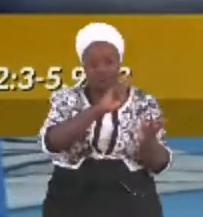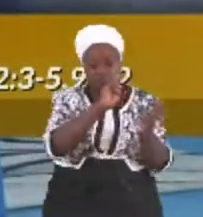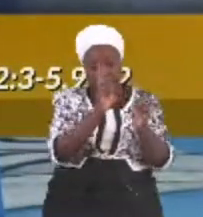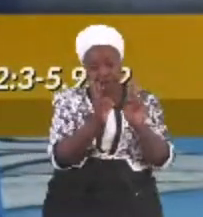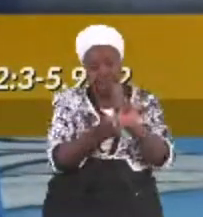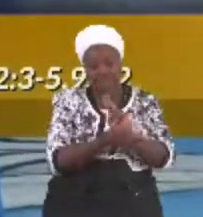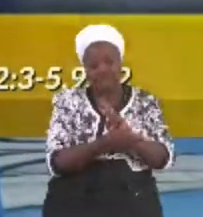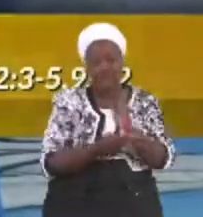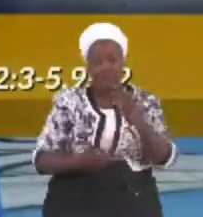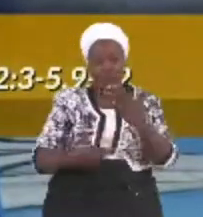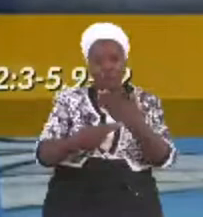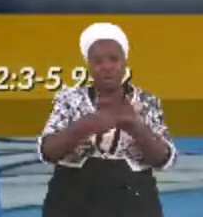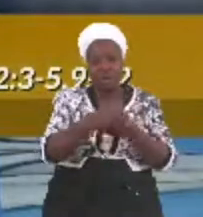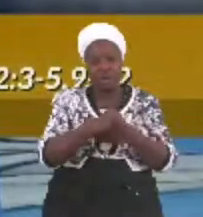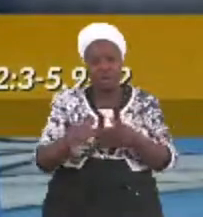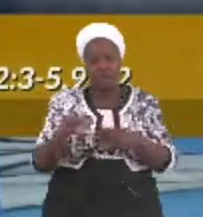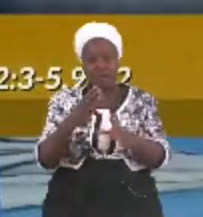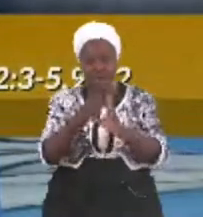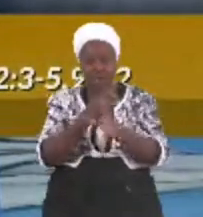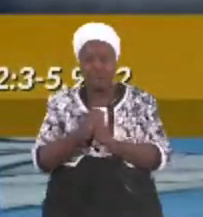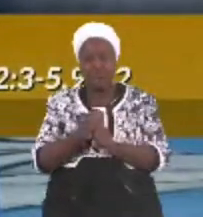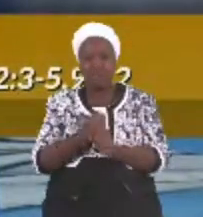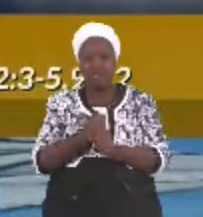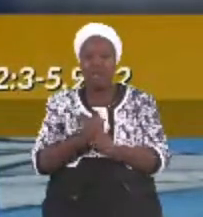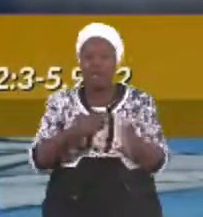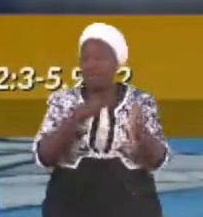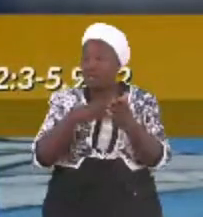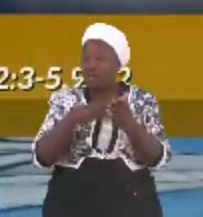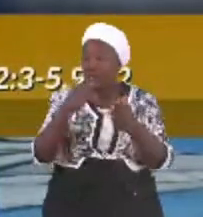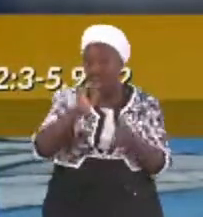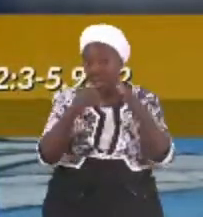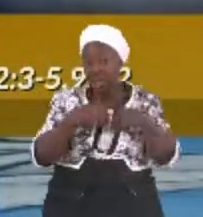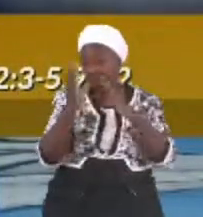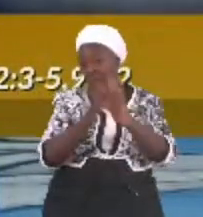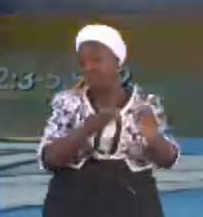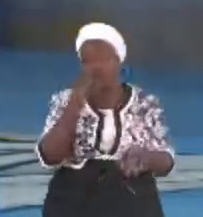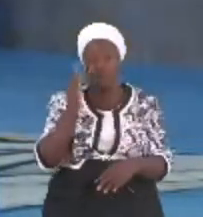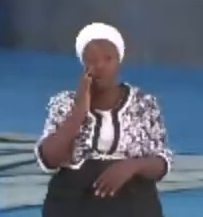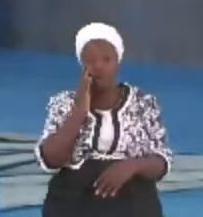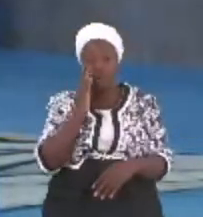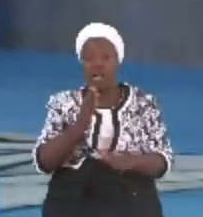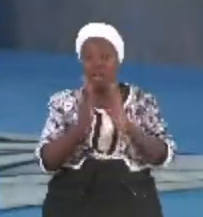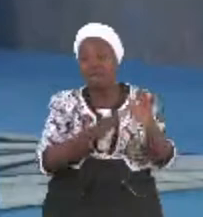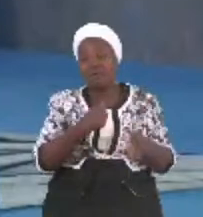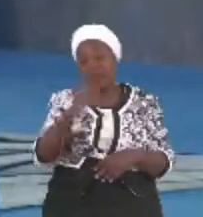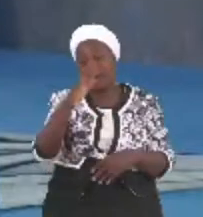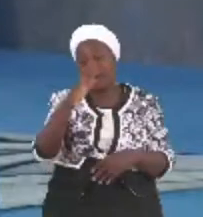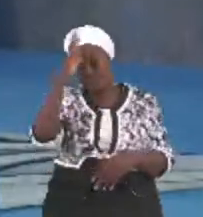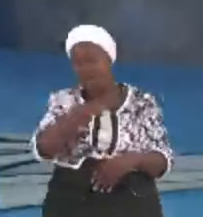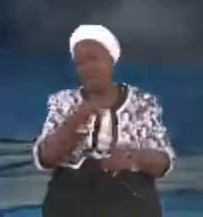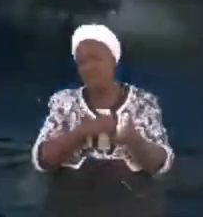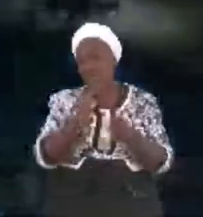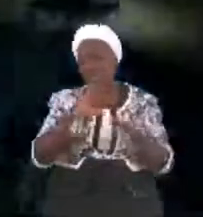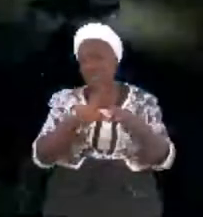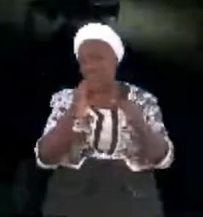des rapatriés pénitents. Cet enfant qui a quitté la maison, ce type qui a quitté le père, c'est